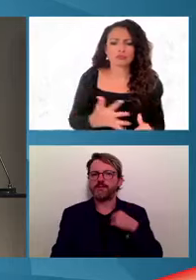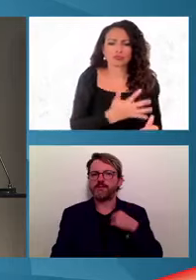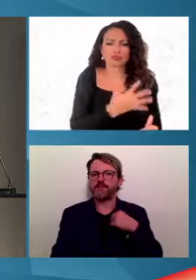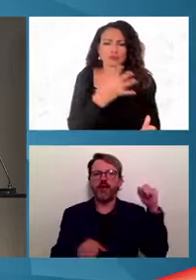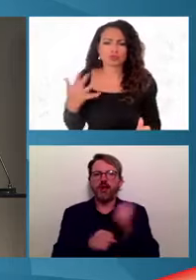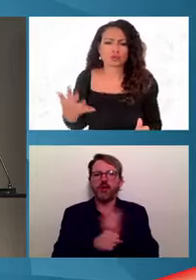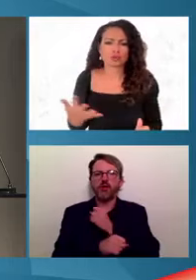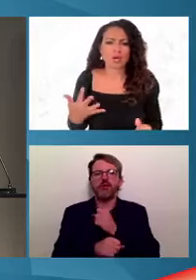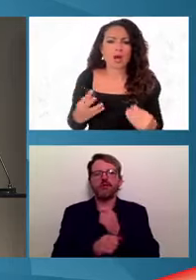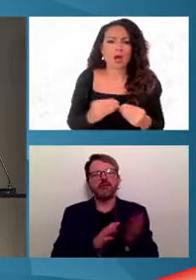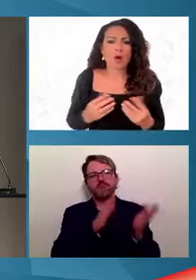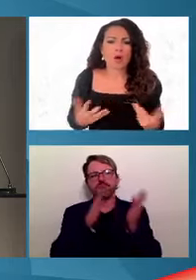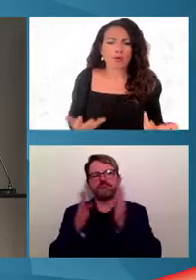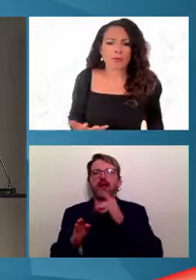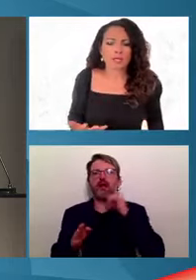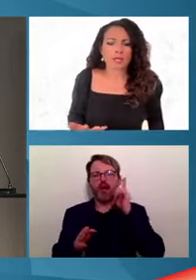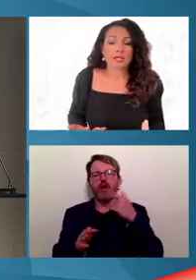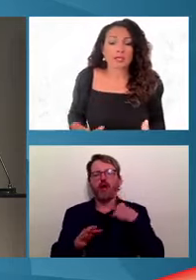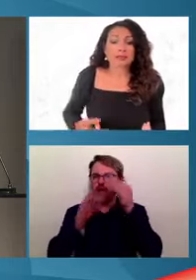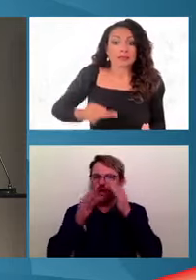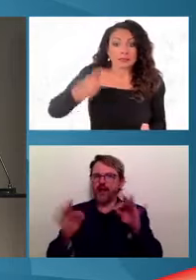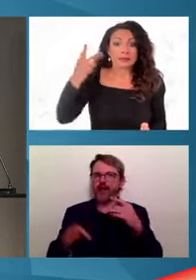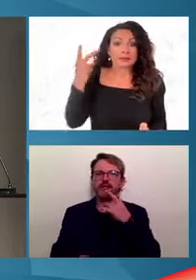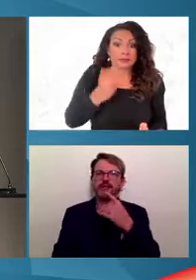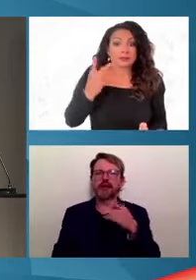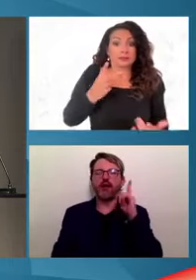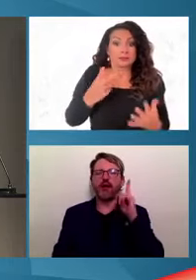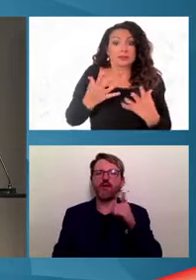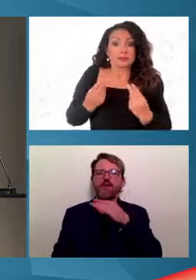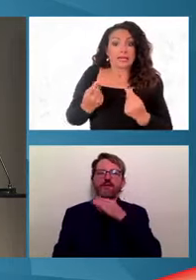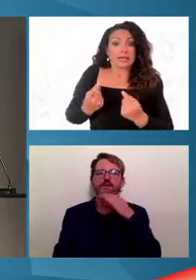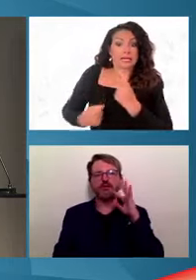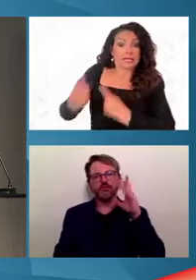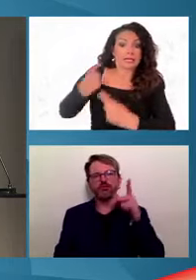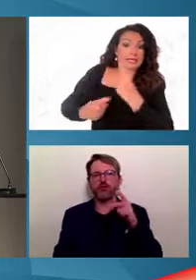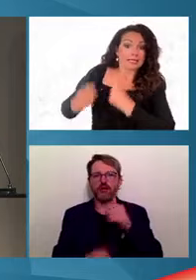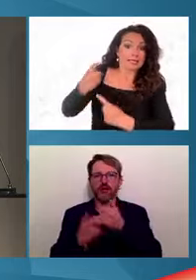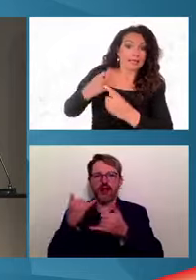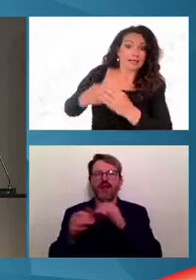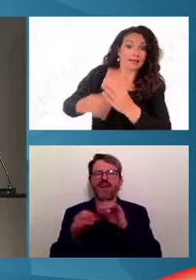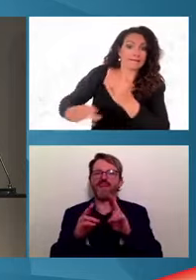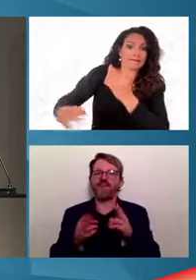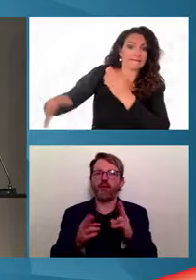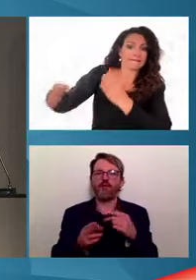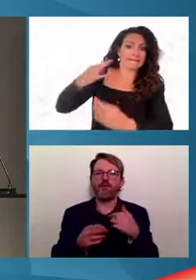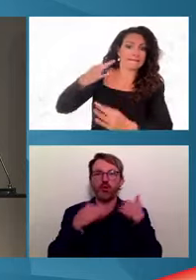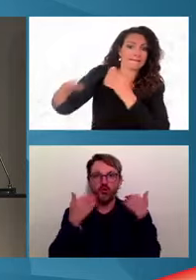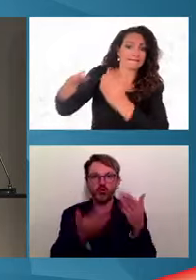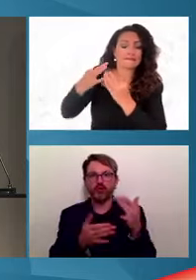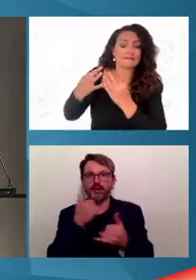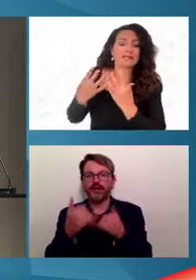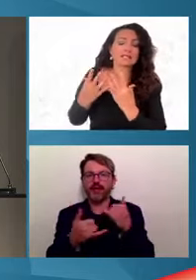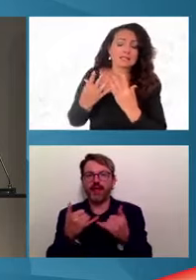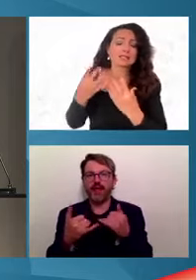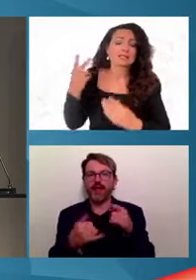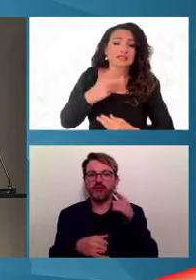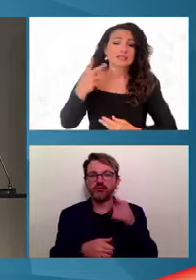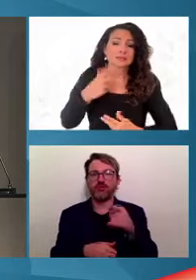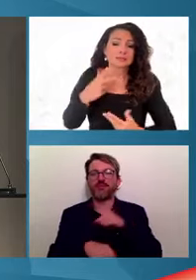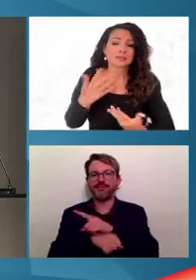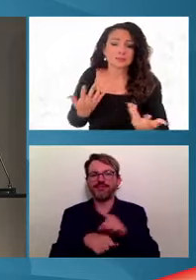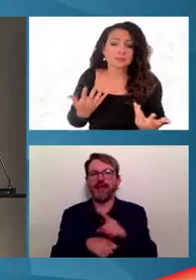und das sage ich in aller Ehrlichkeit, waren es auch schöne Jahre, weil solche Jahre, in solchen Zeiten ist es